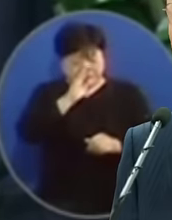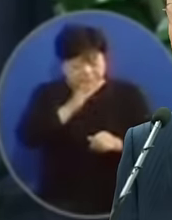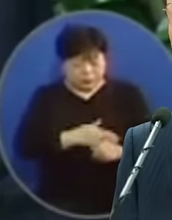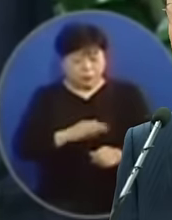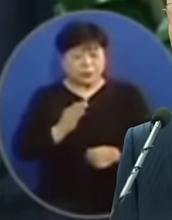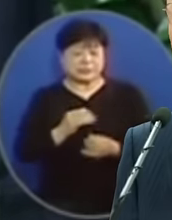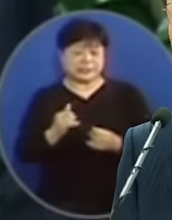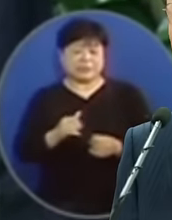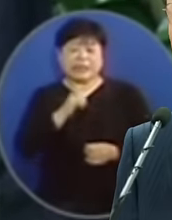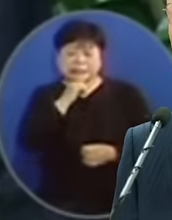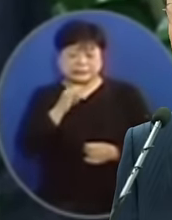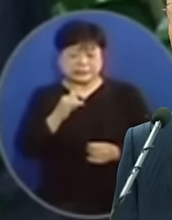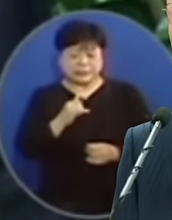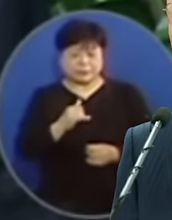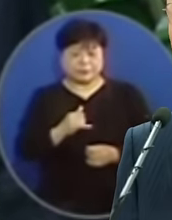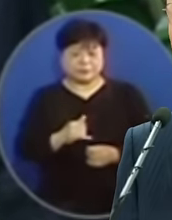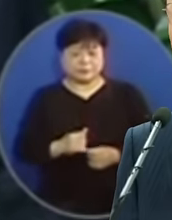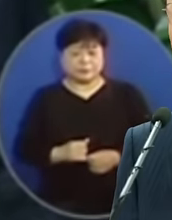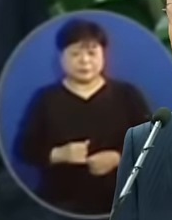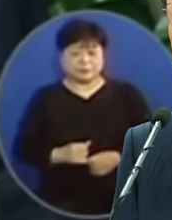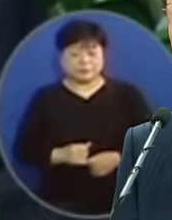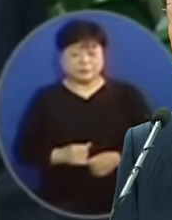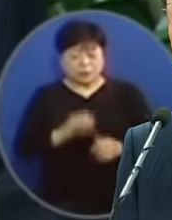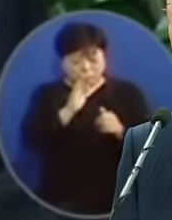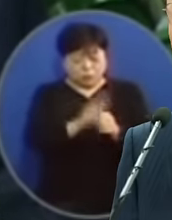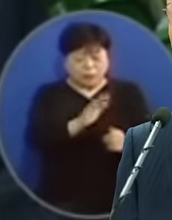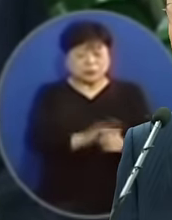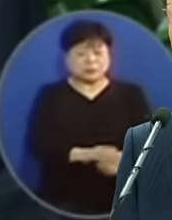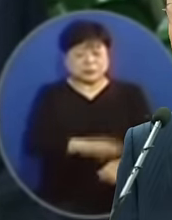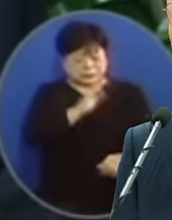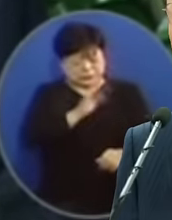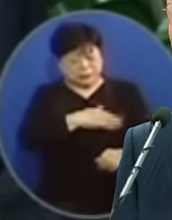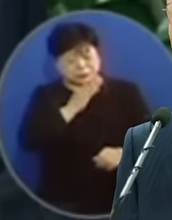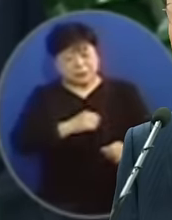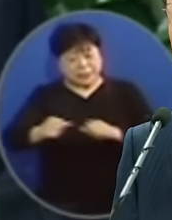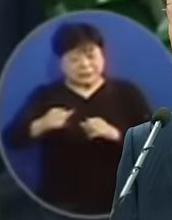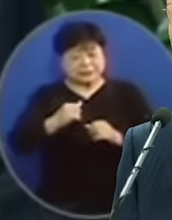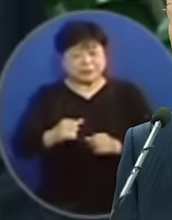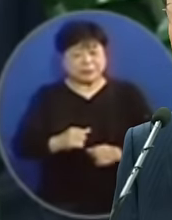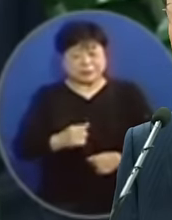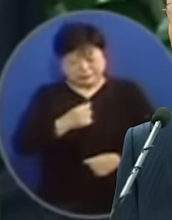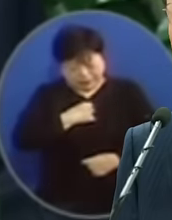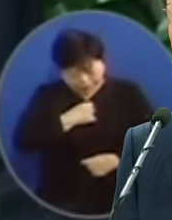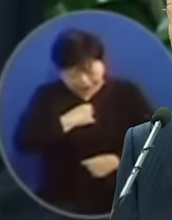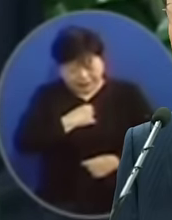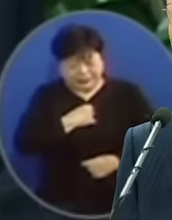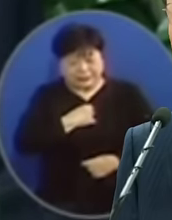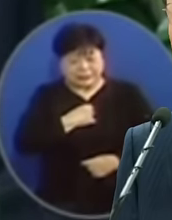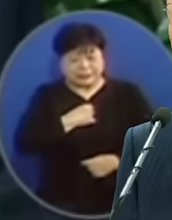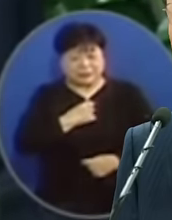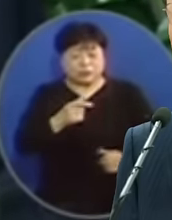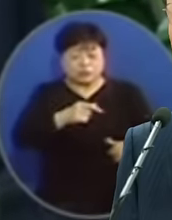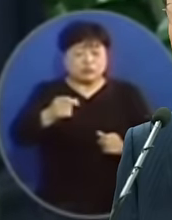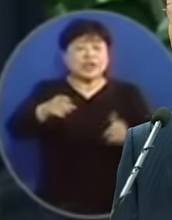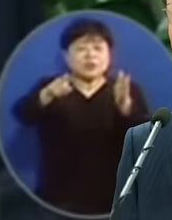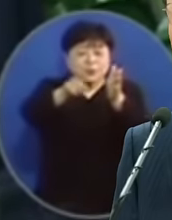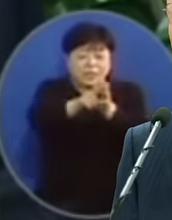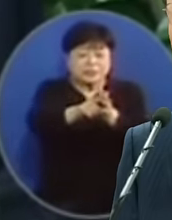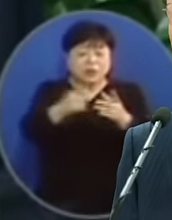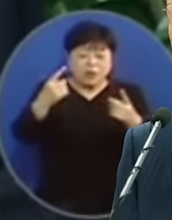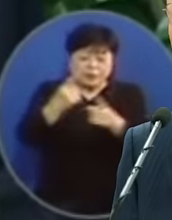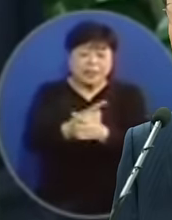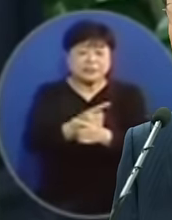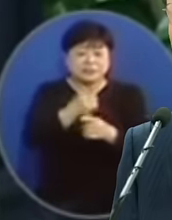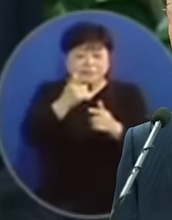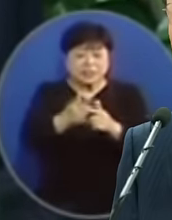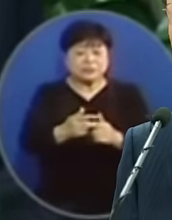찾아왔다. 아무리 돌보아도 자꾸 못된 짓 하는 당신 때문에 속상하면서 당신을 구원하기 위해서 대신으로